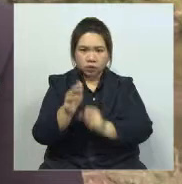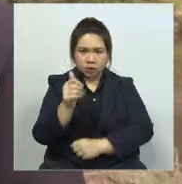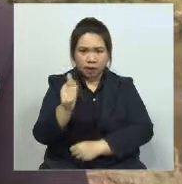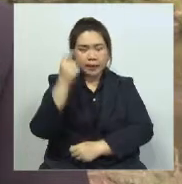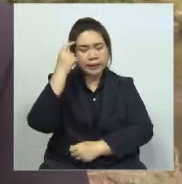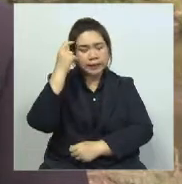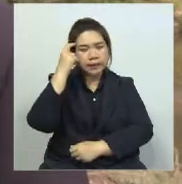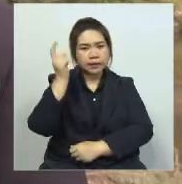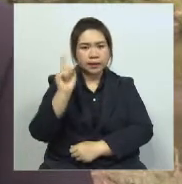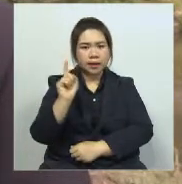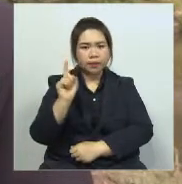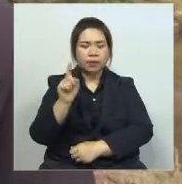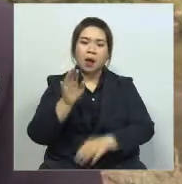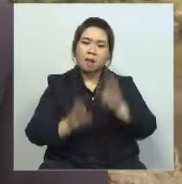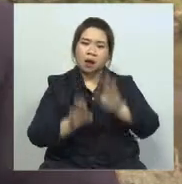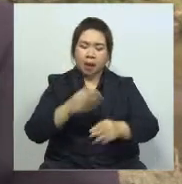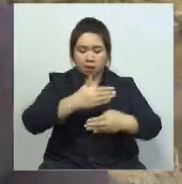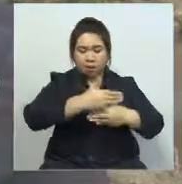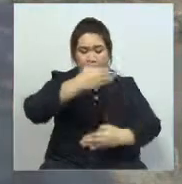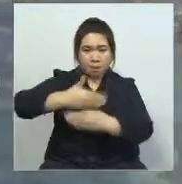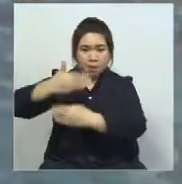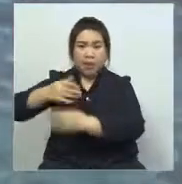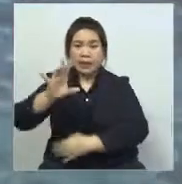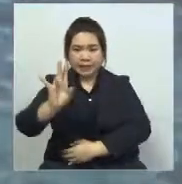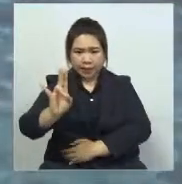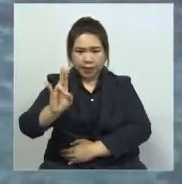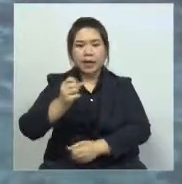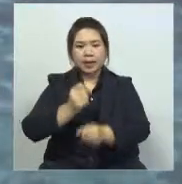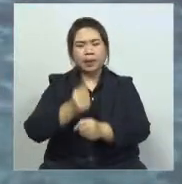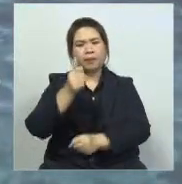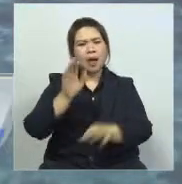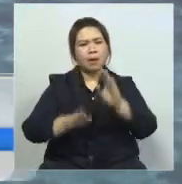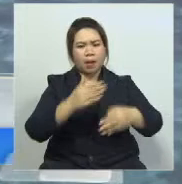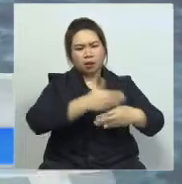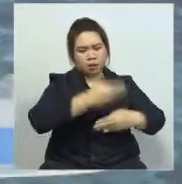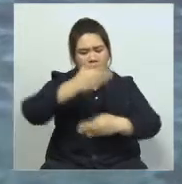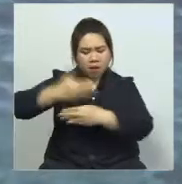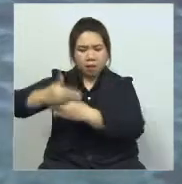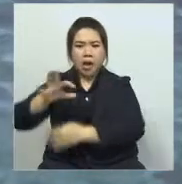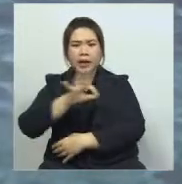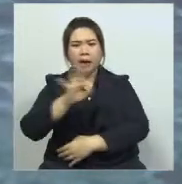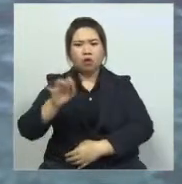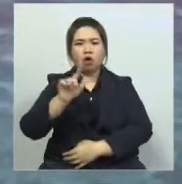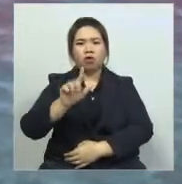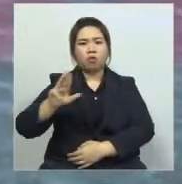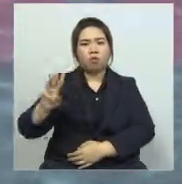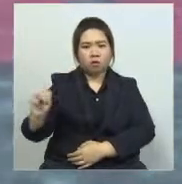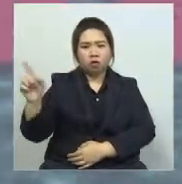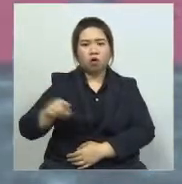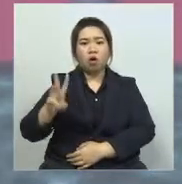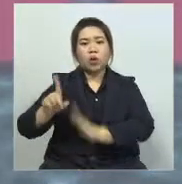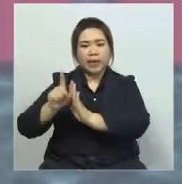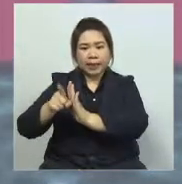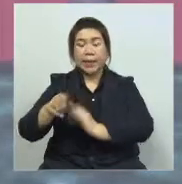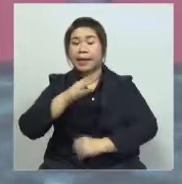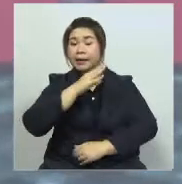แบบไว้ตอนนี้ก็ประมาณสัก7ช่องระบายน้ำผ่านได้สูงสุดประมาณสัก900ลูกบาศก์เมตรต่อวินาทีนะครับซึ่งถ้าเกิดว่า